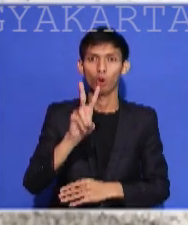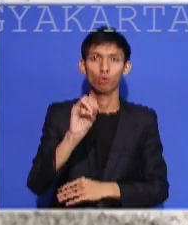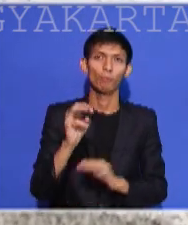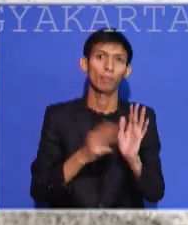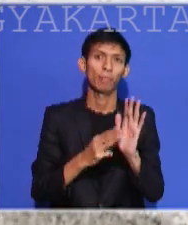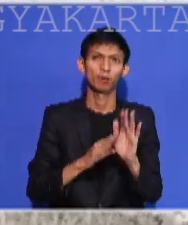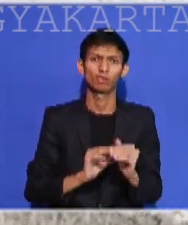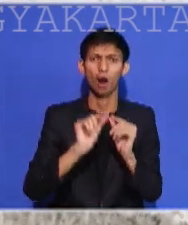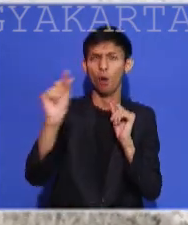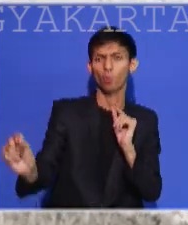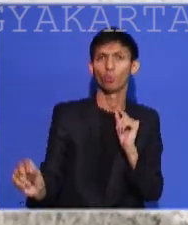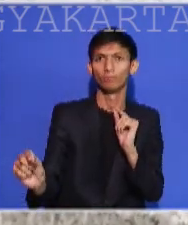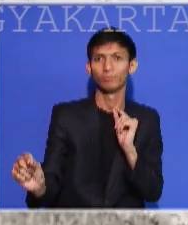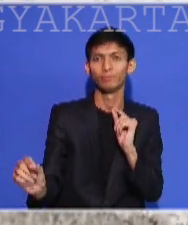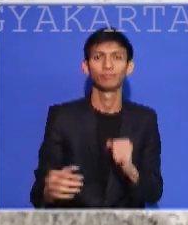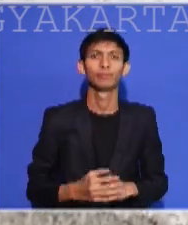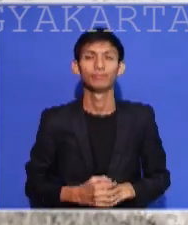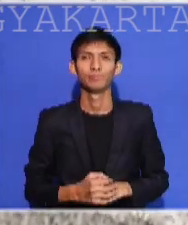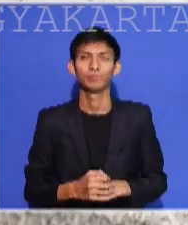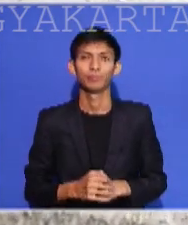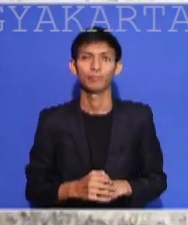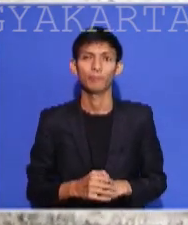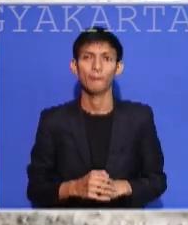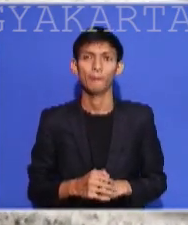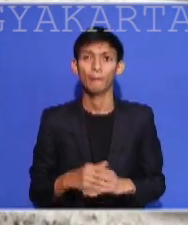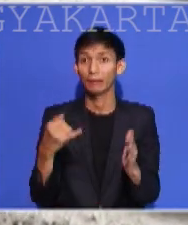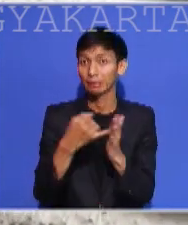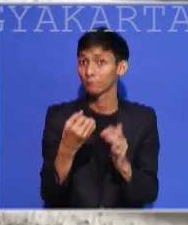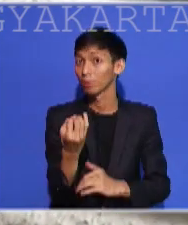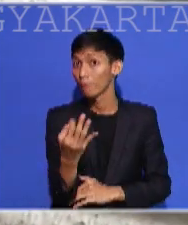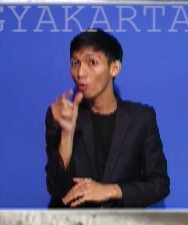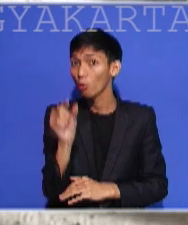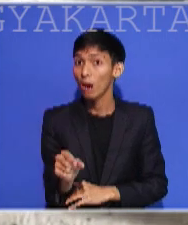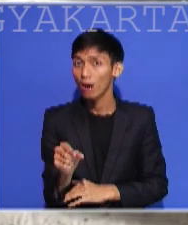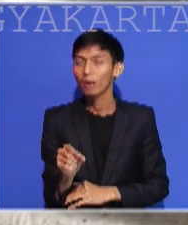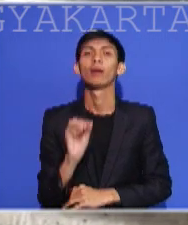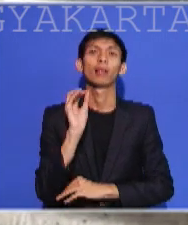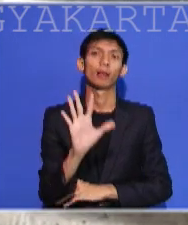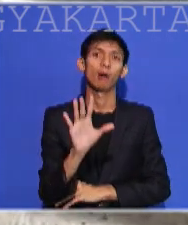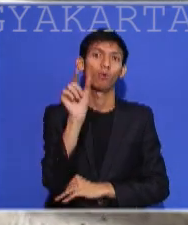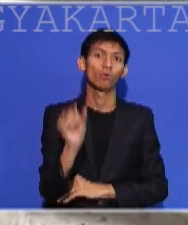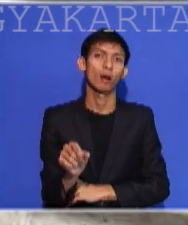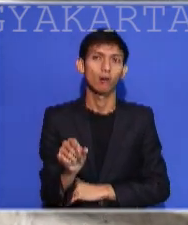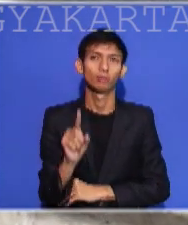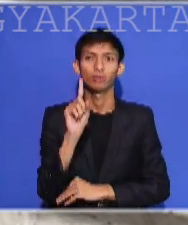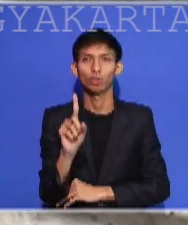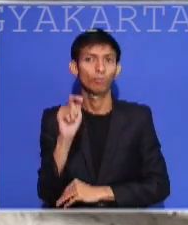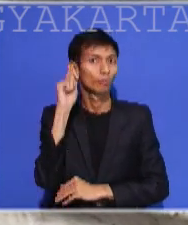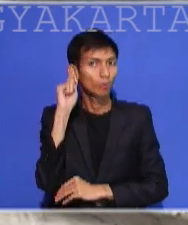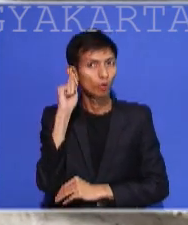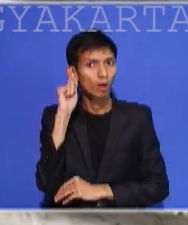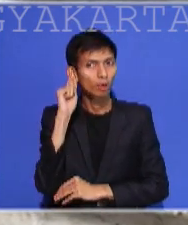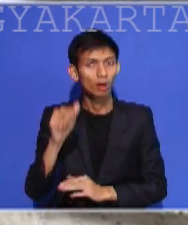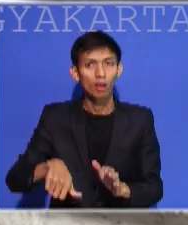mobil kecelakaan berapa penumpang Pak nih yang jenengan l Terus yang satu mental cewek eh